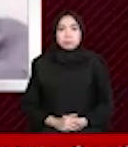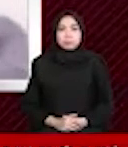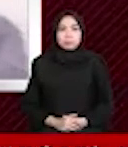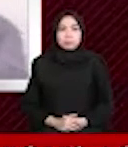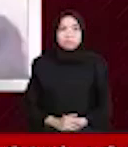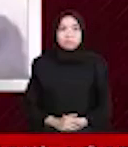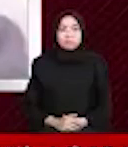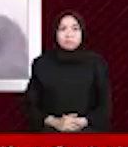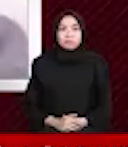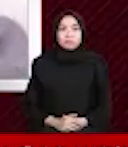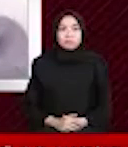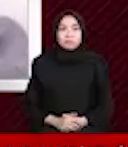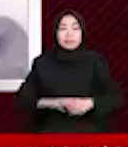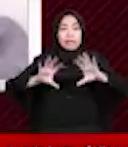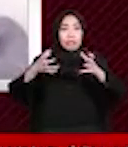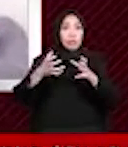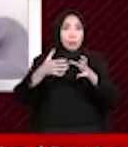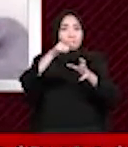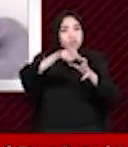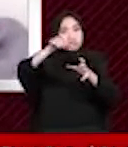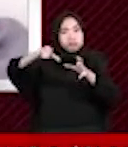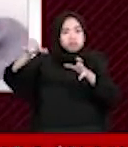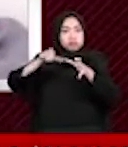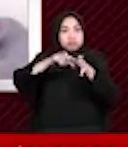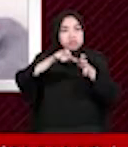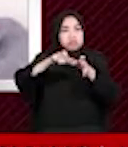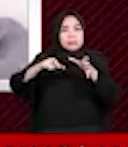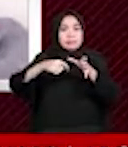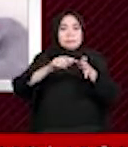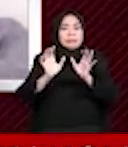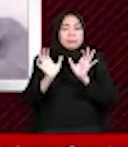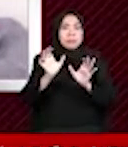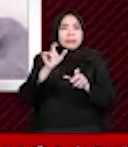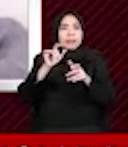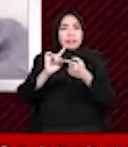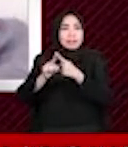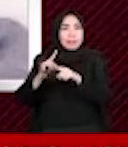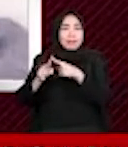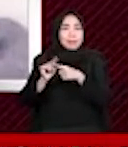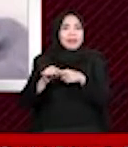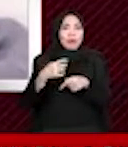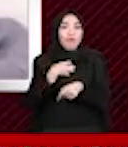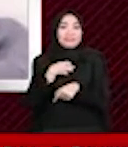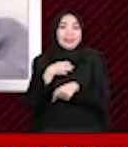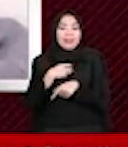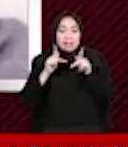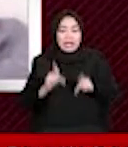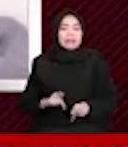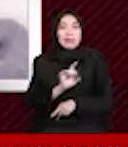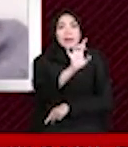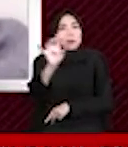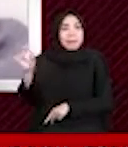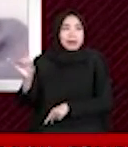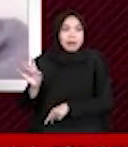dalam grup ini tentu banyak teman-teman dengan karakteristik yang berbeda, itu